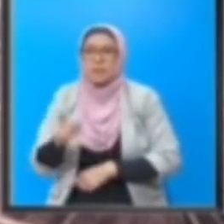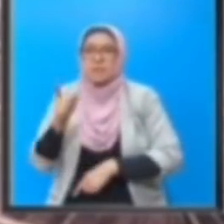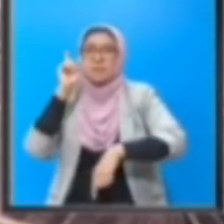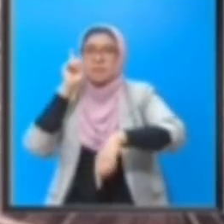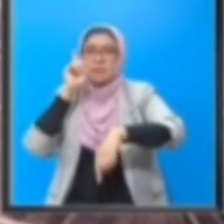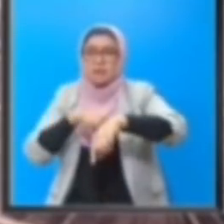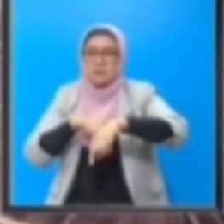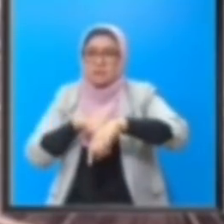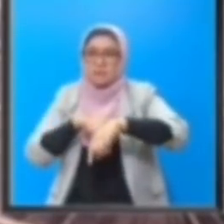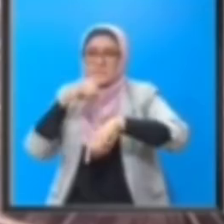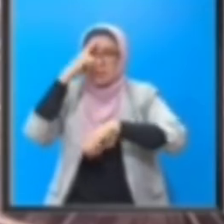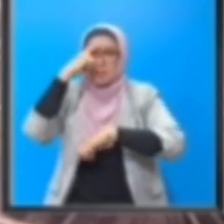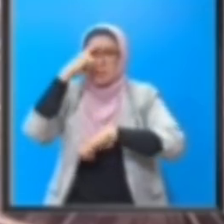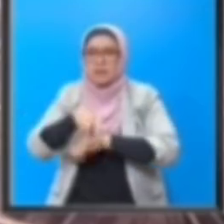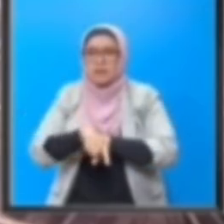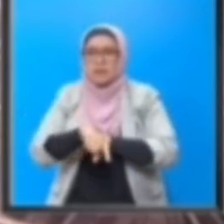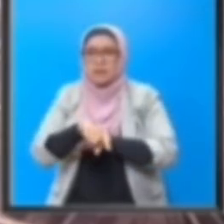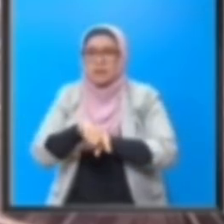untuk